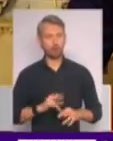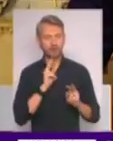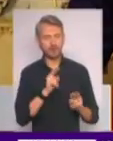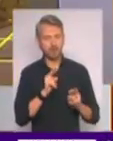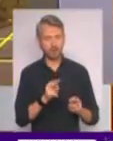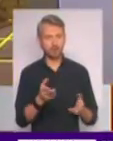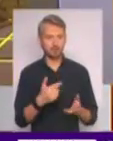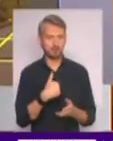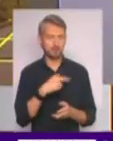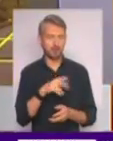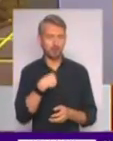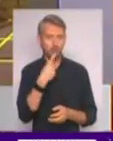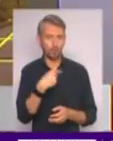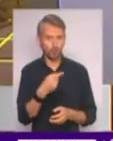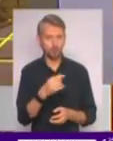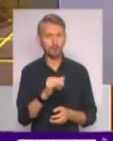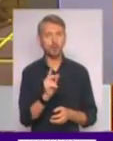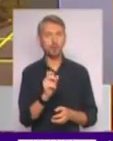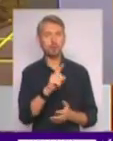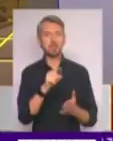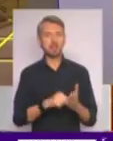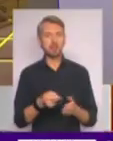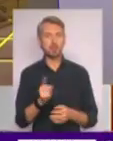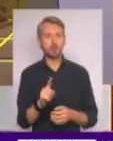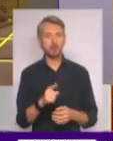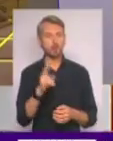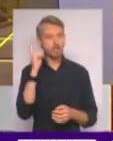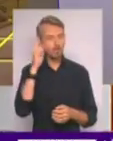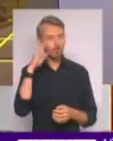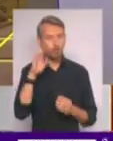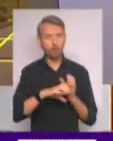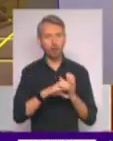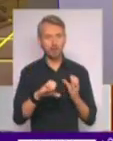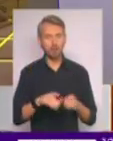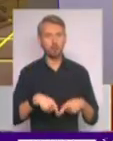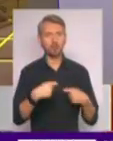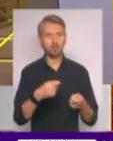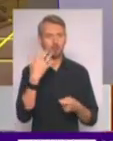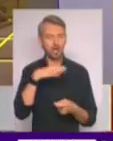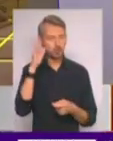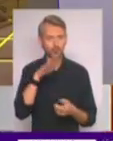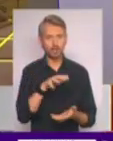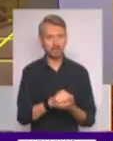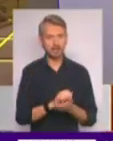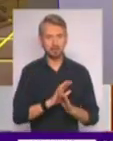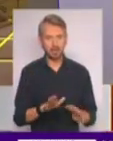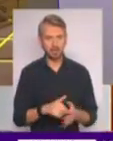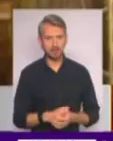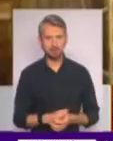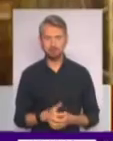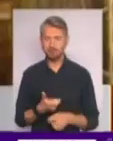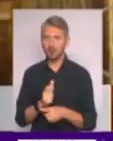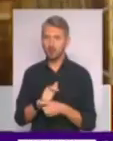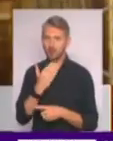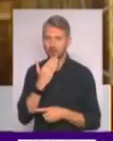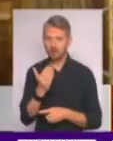останнім часом говорю. І друге питання про те, що «Київводоканал» постачанням гарячої води не займається. Так, от дуже дякую, що ви